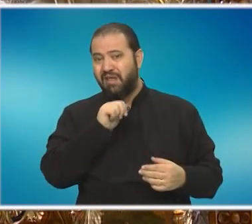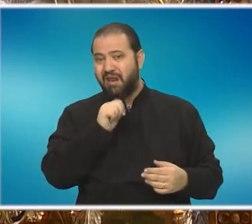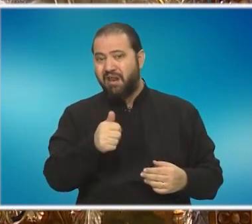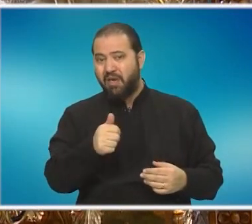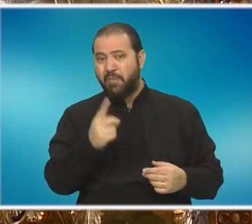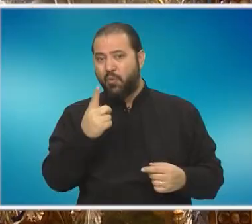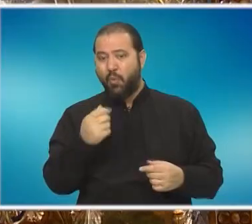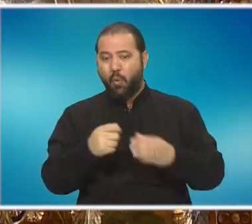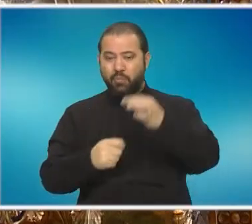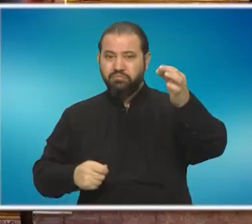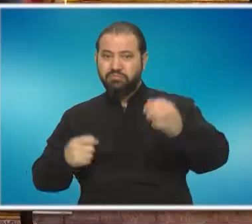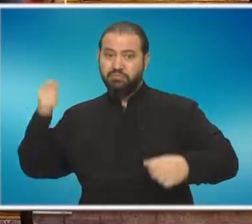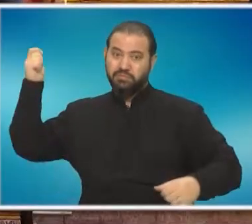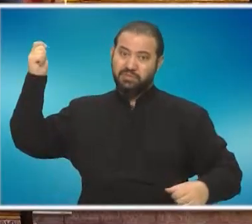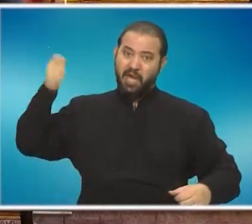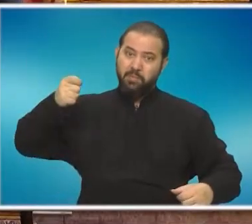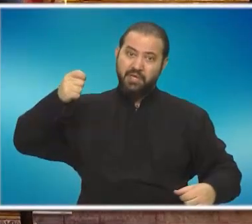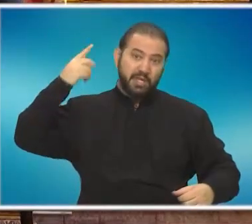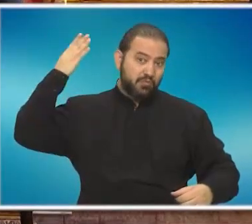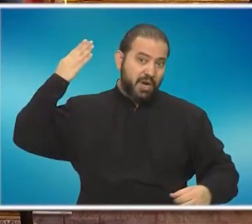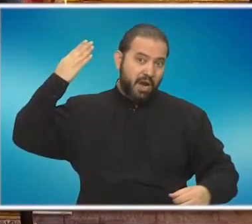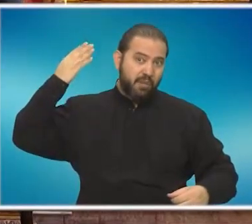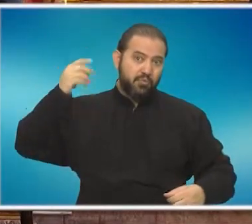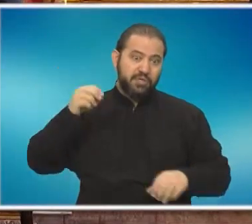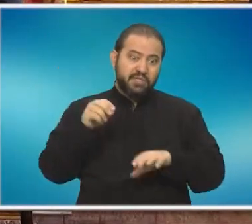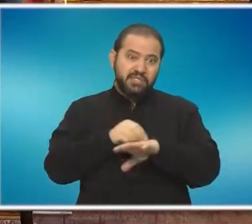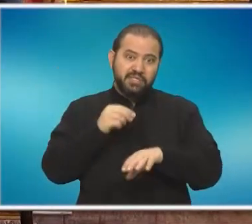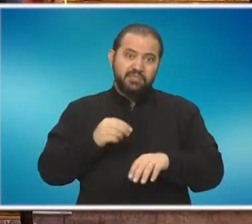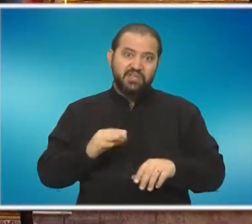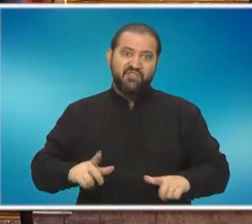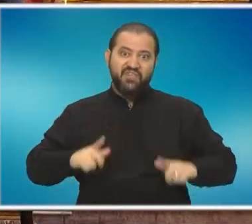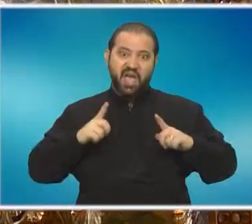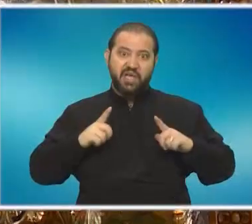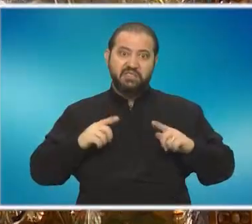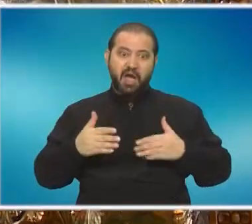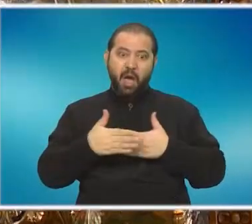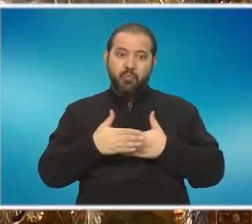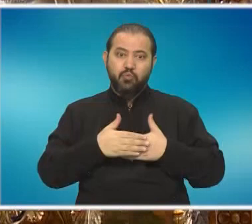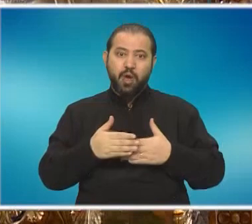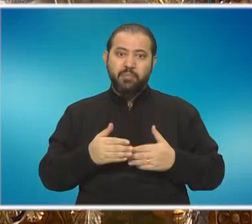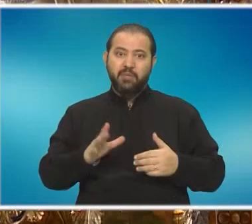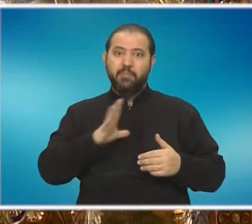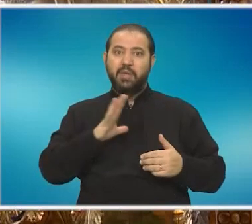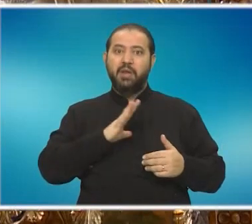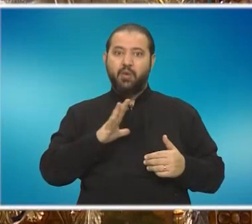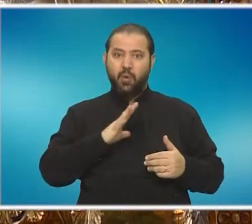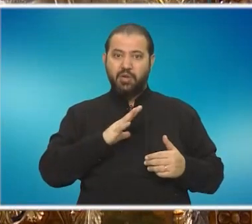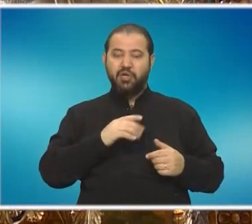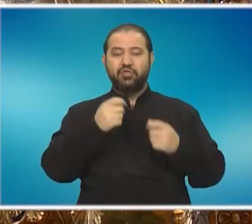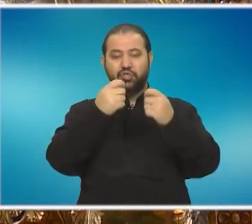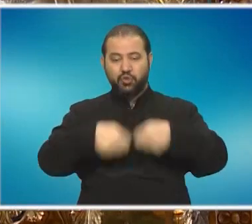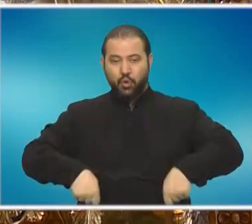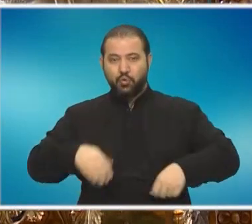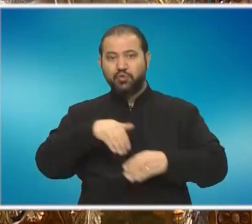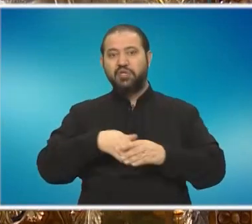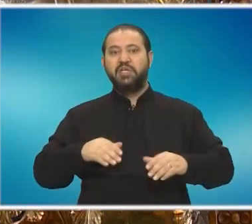nimeni cu o sabie deasupra capului sau nu ne simțim viața pusă în pericol atunci când ne rugăm lui Dumnezeu. Și totuși,